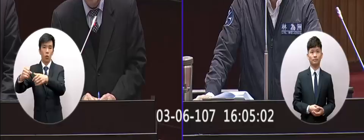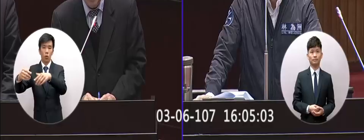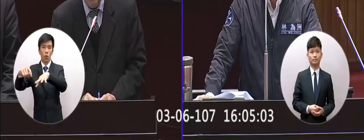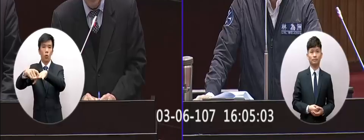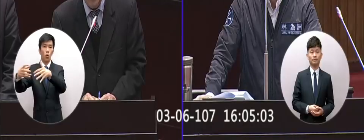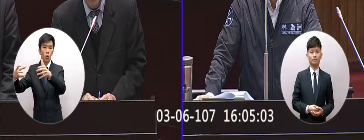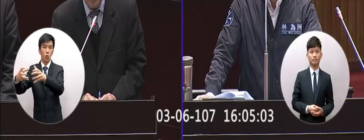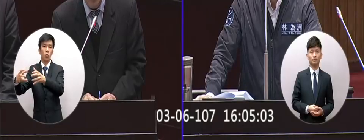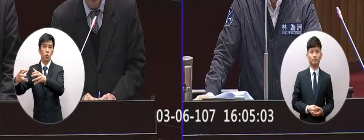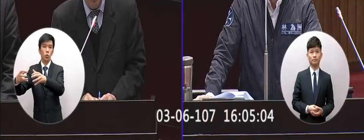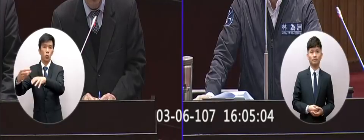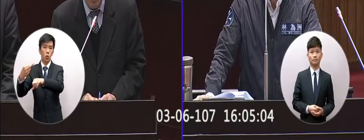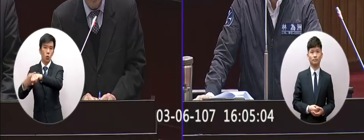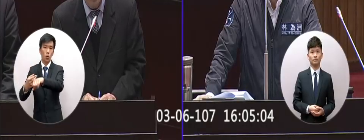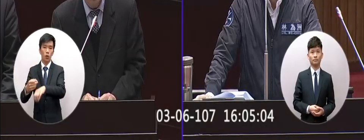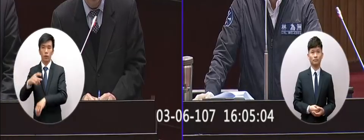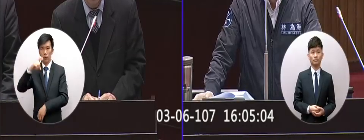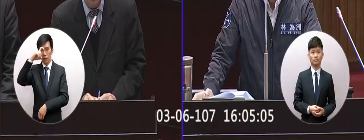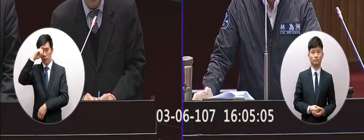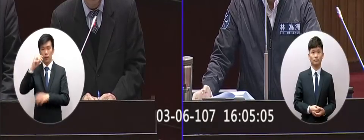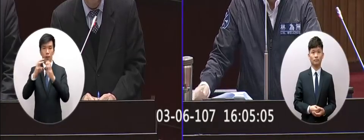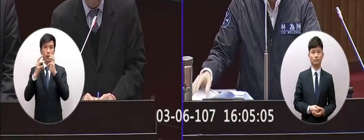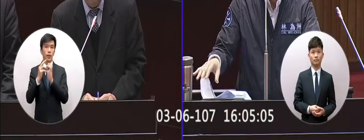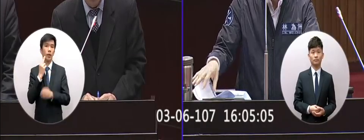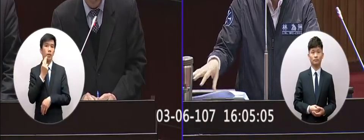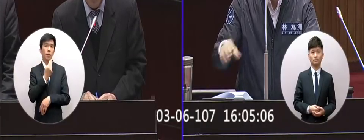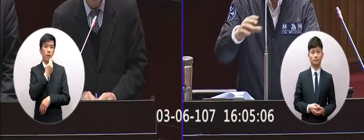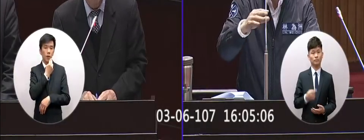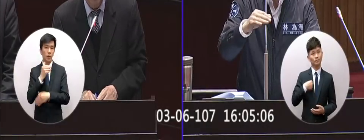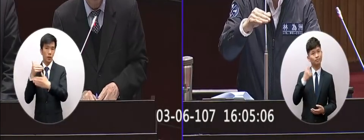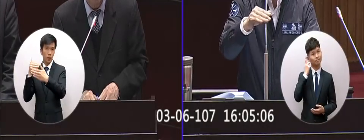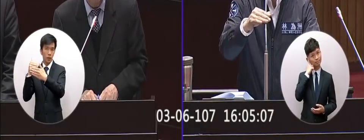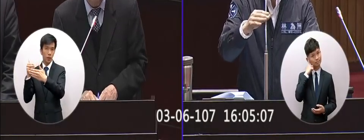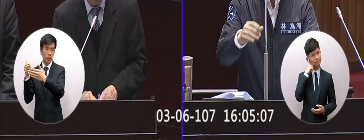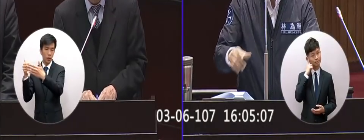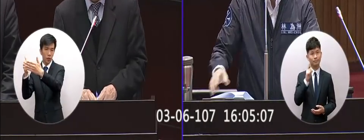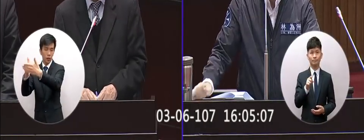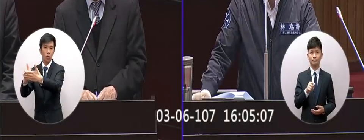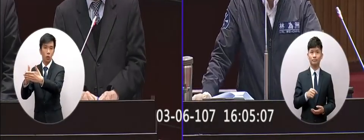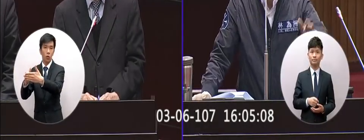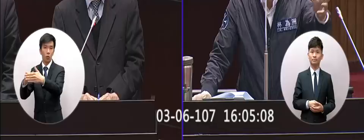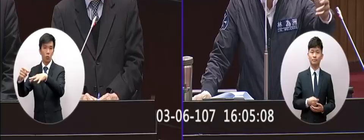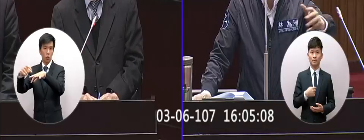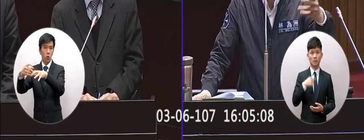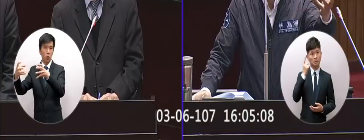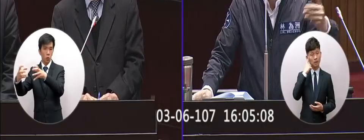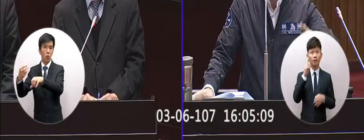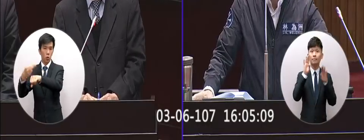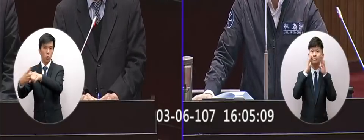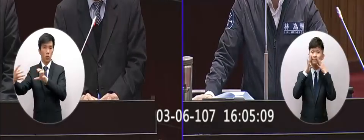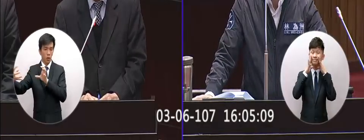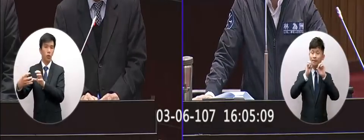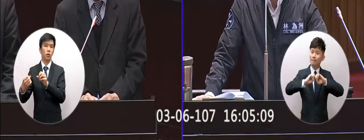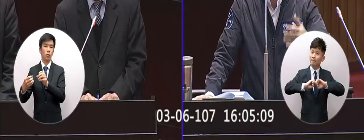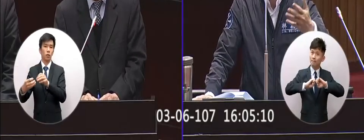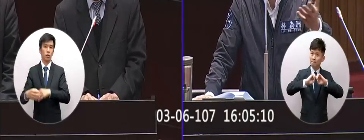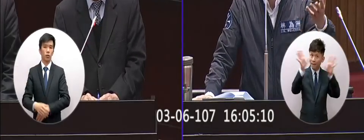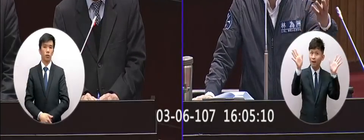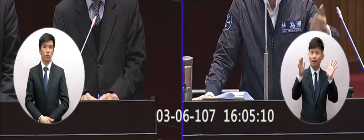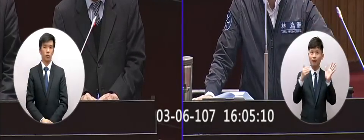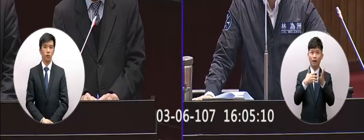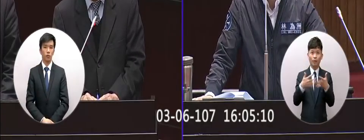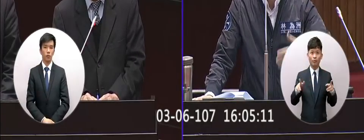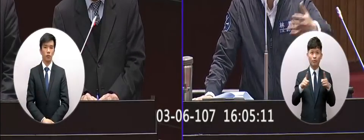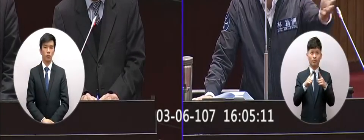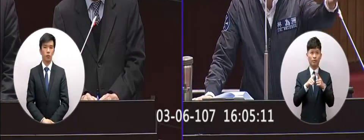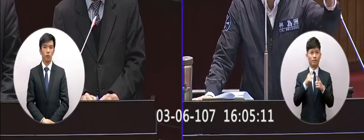从杨梅一直到铜锣一起来做这个探讨。 我想是这样了哈， 继续规划。 我在 FB 上po出来的话，当然很多